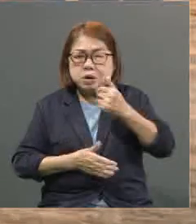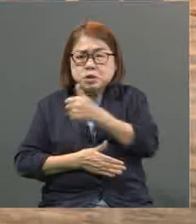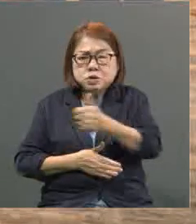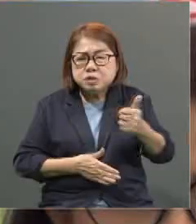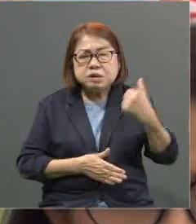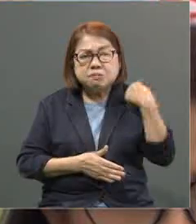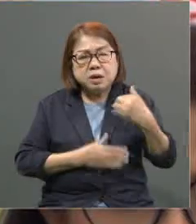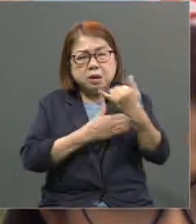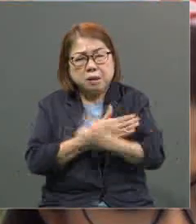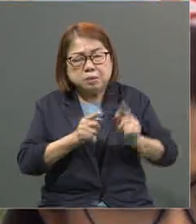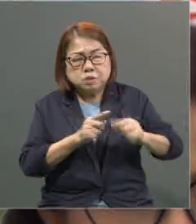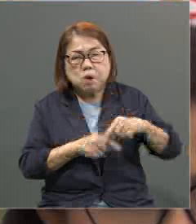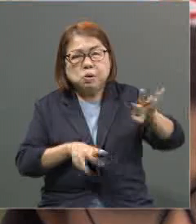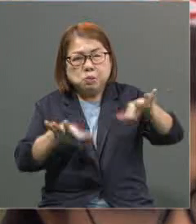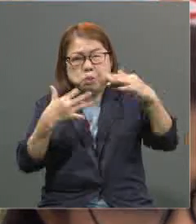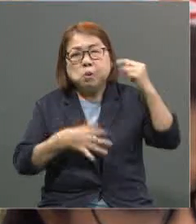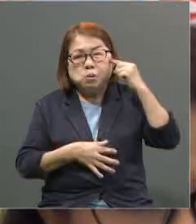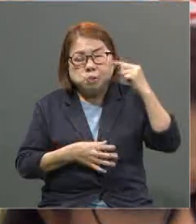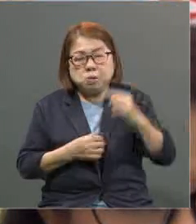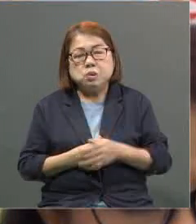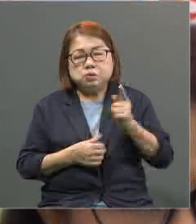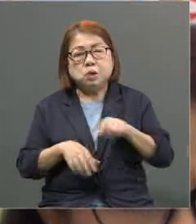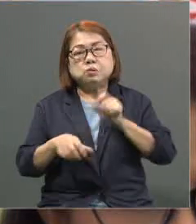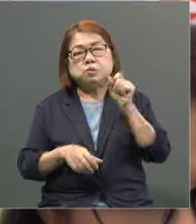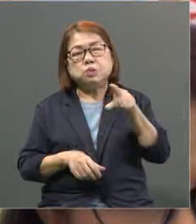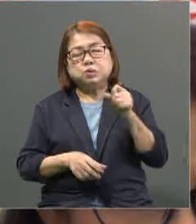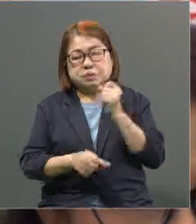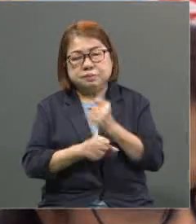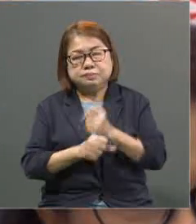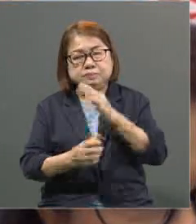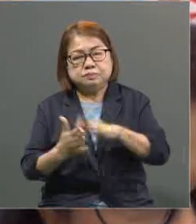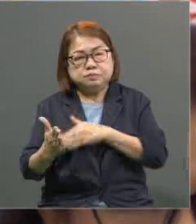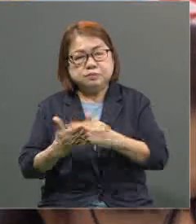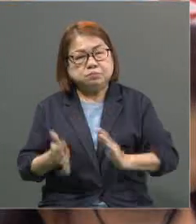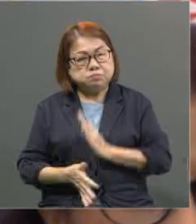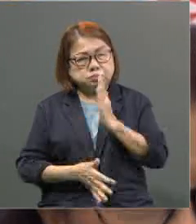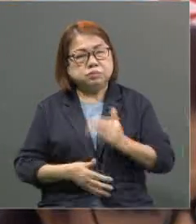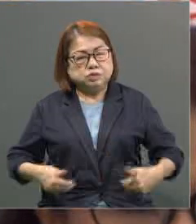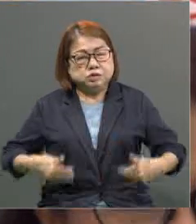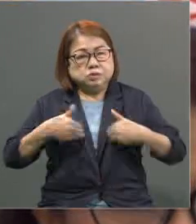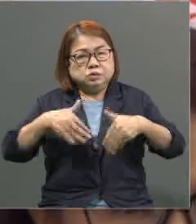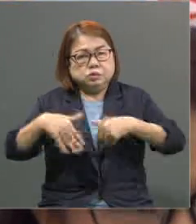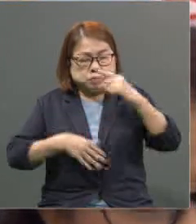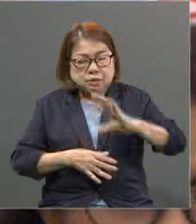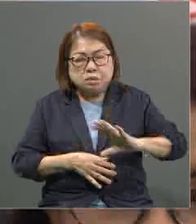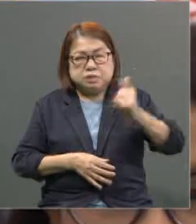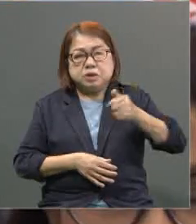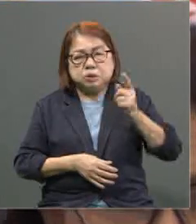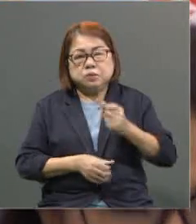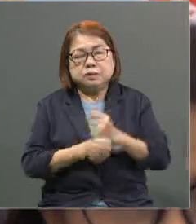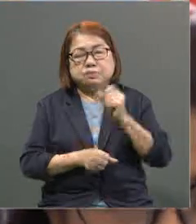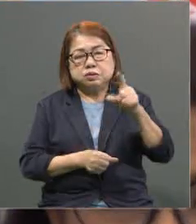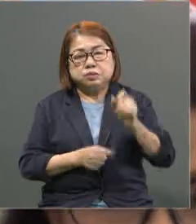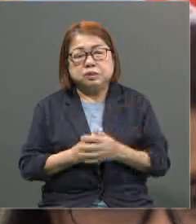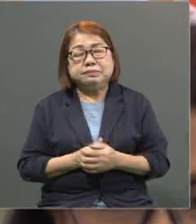ระดับนานาชาติได้อย่างเหมาะสมรวมทั้งเร่งดำเนินมาตรการเพื่อยกระดับศักดิ์ศรีและชีวิตความเป็นอยู่ของคนไทยให้ดีขึ้นซึ่งสิ่งเหล่า